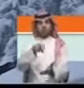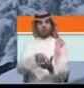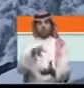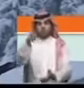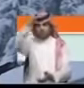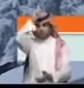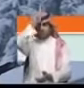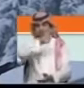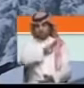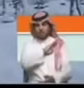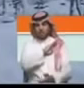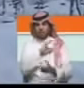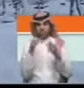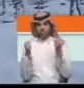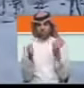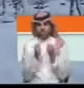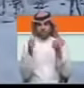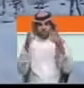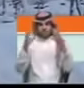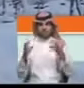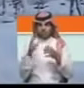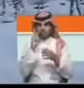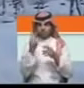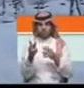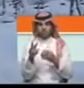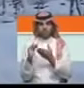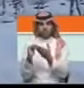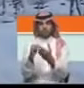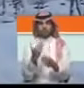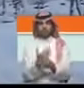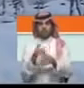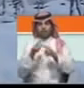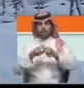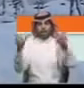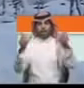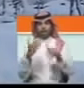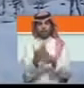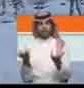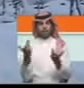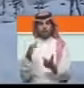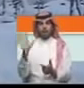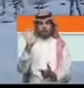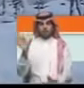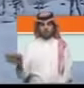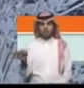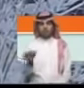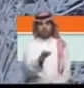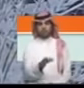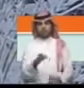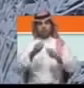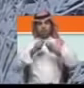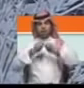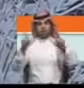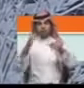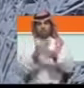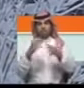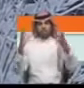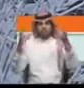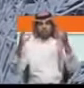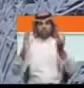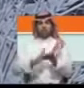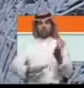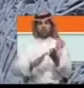ساعدوا في إزالة الثلوج من بلدات في بافاريا بعد أن أعلنت 5 مناطق حالة الطوارئ نتيجة تساقط